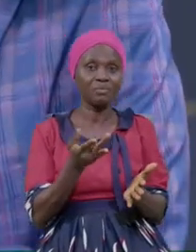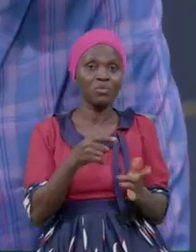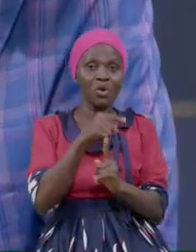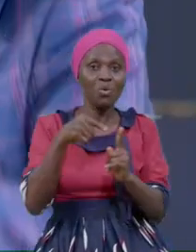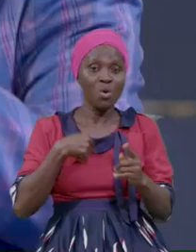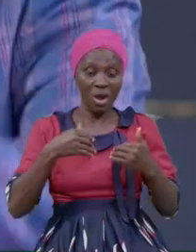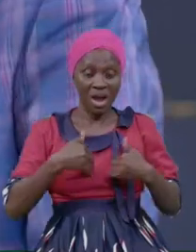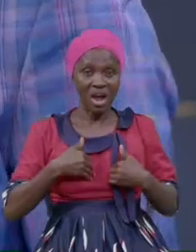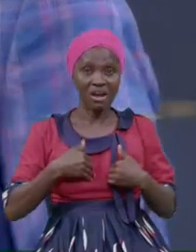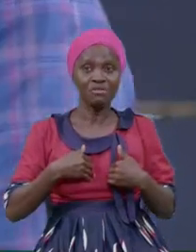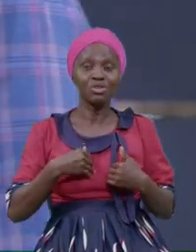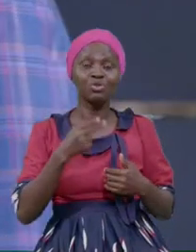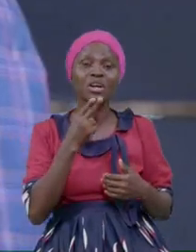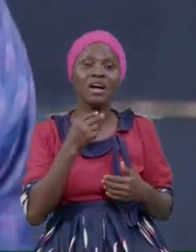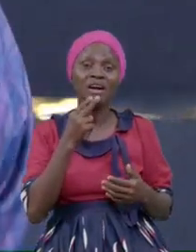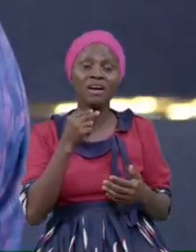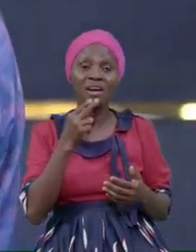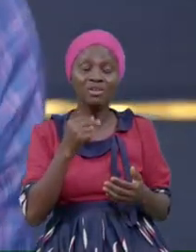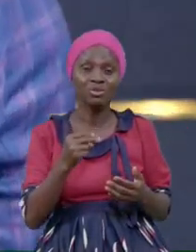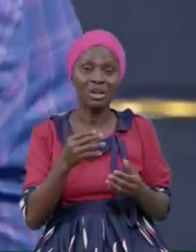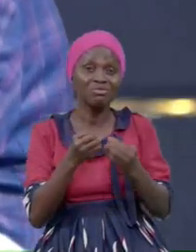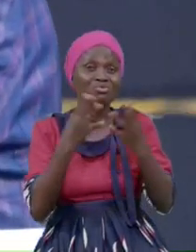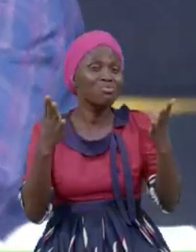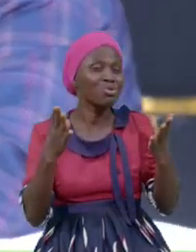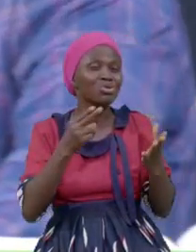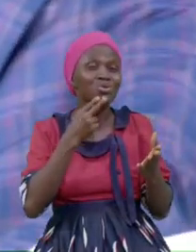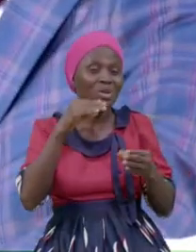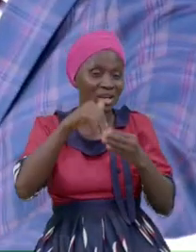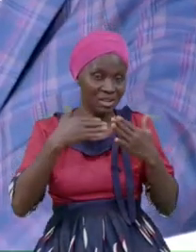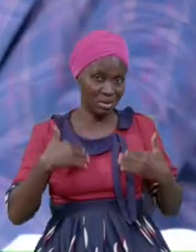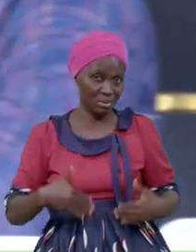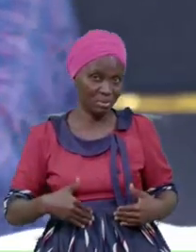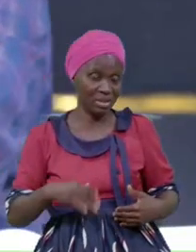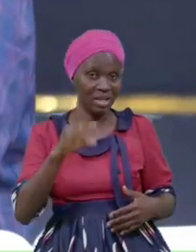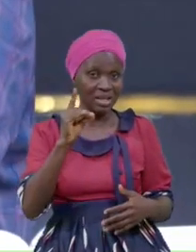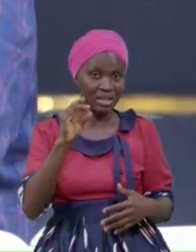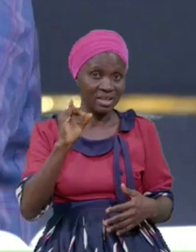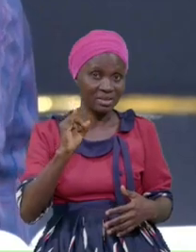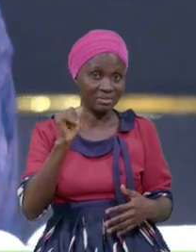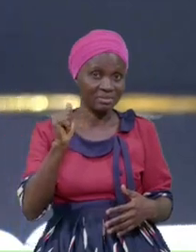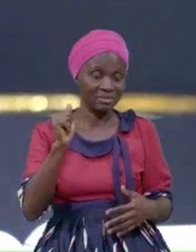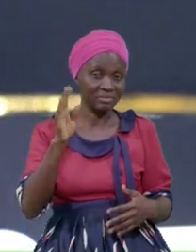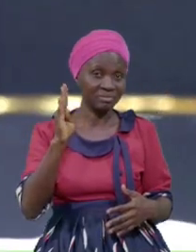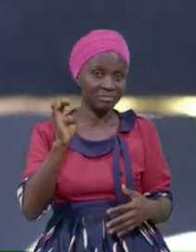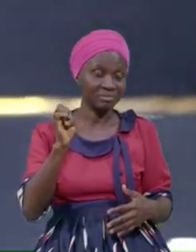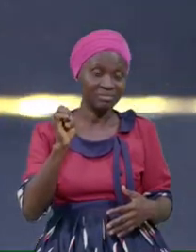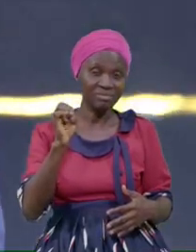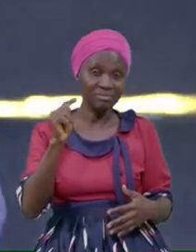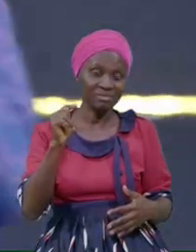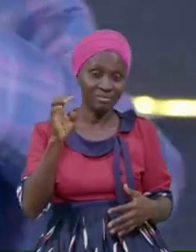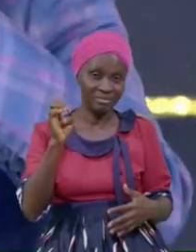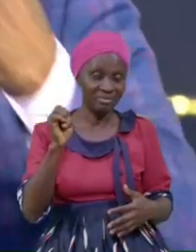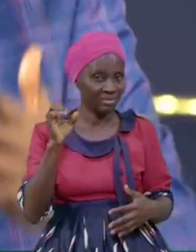de sucre dans le sang, diabète. C'est notre mode de vie. Nous avons l'hypertension à cause de notre mode de vie. Nous